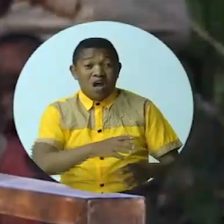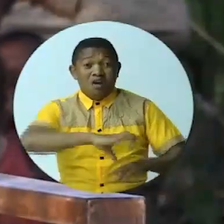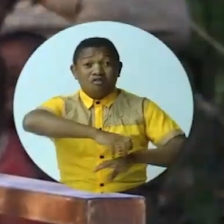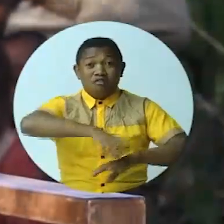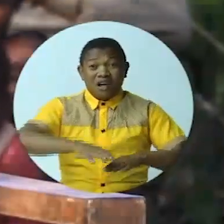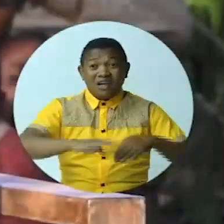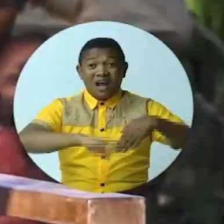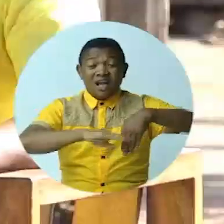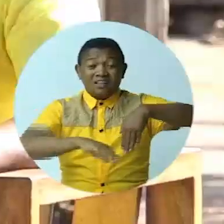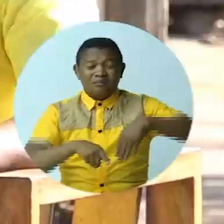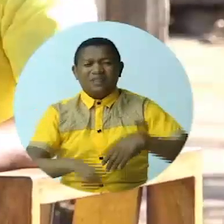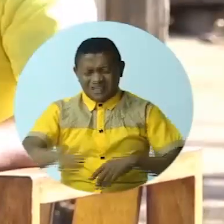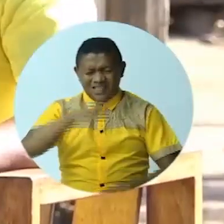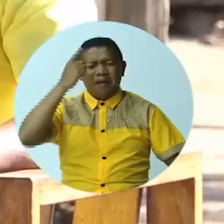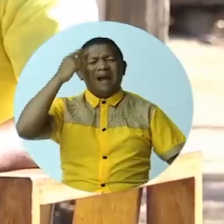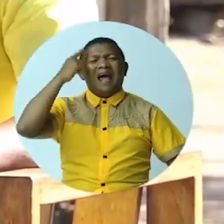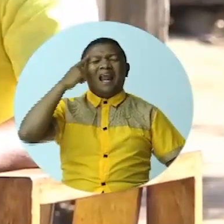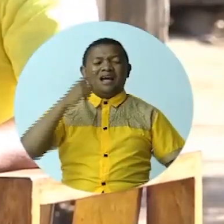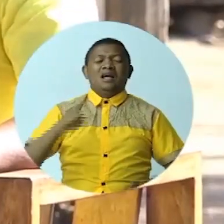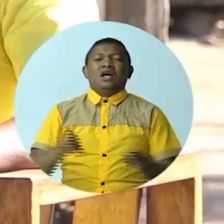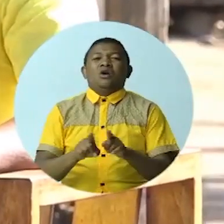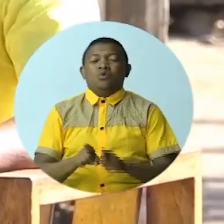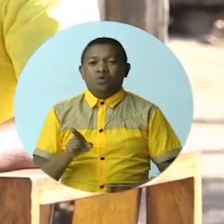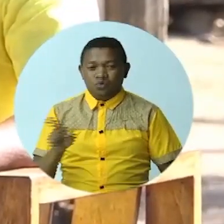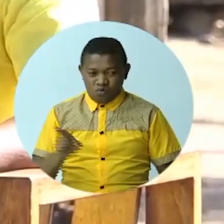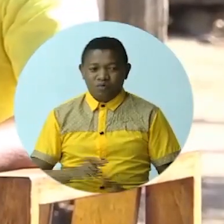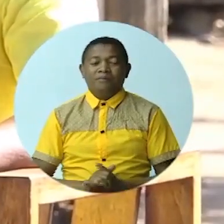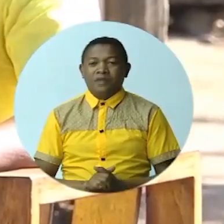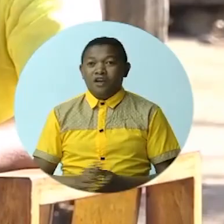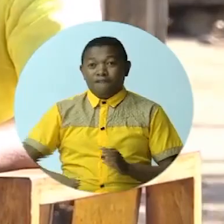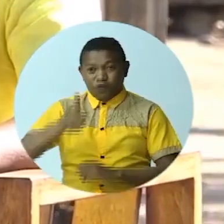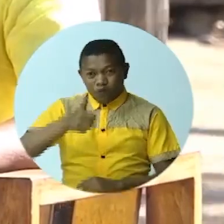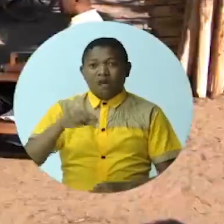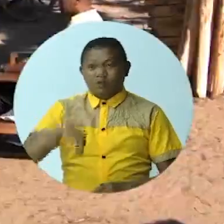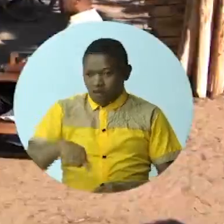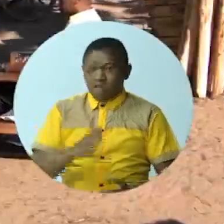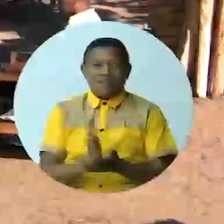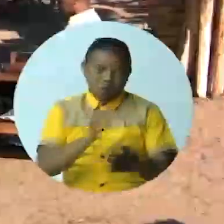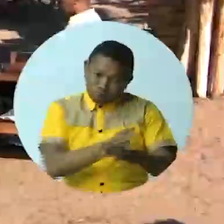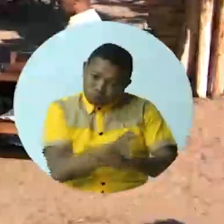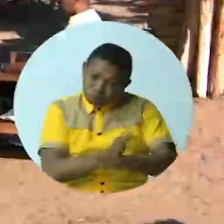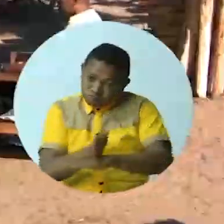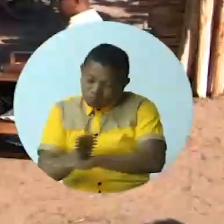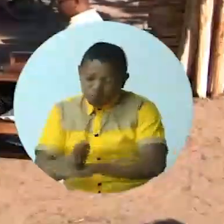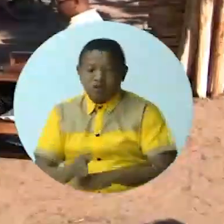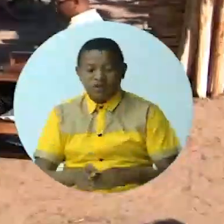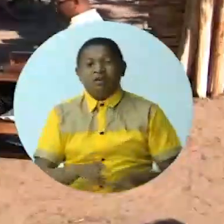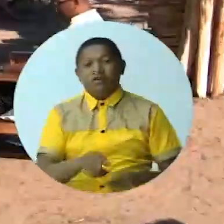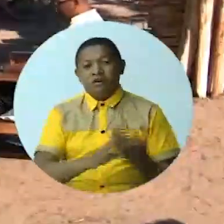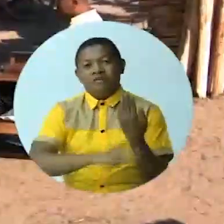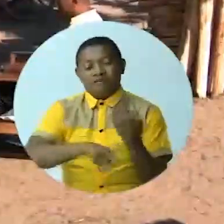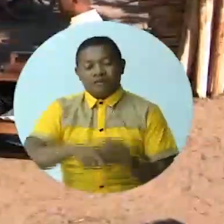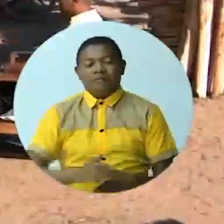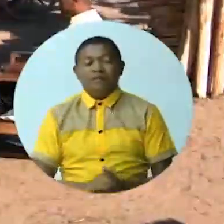manontany andriamatoa flo le izay tena mahazo androponina amin'ny tapany atsimo misy atsimo ireo. Tena marina tokoa